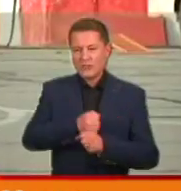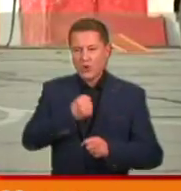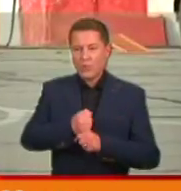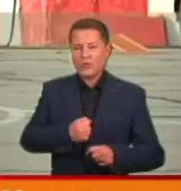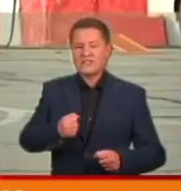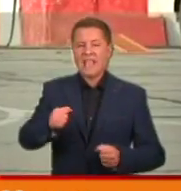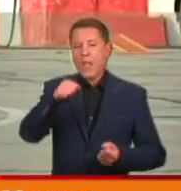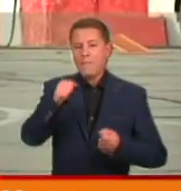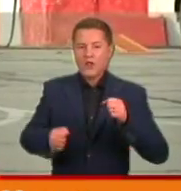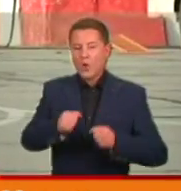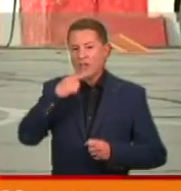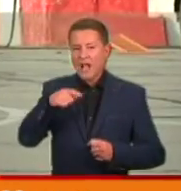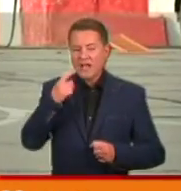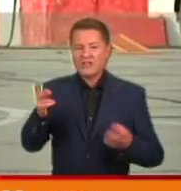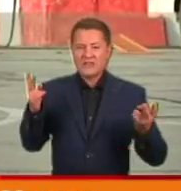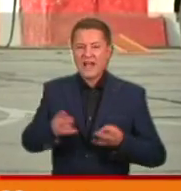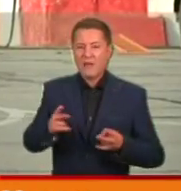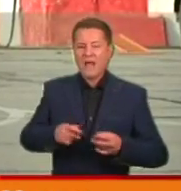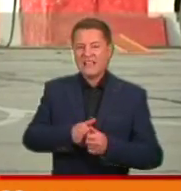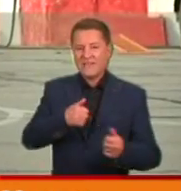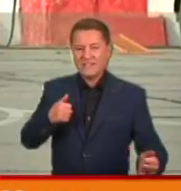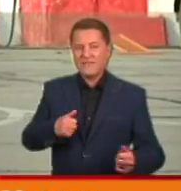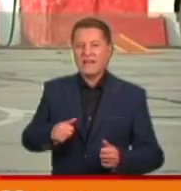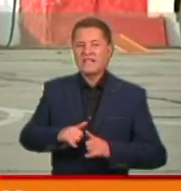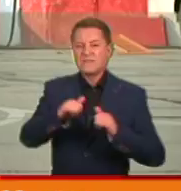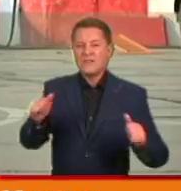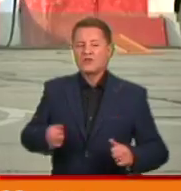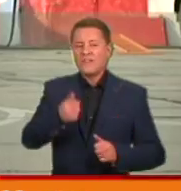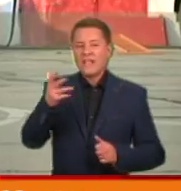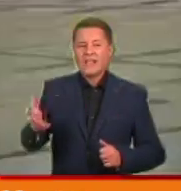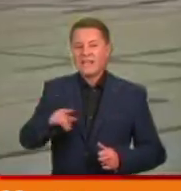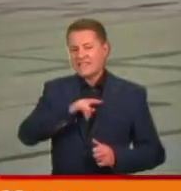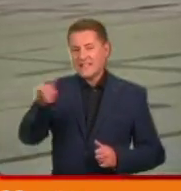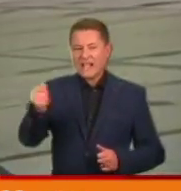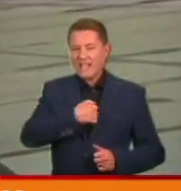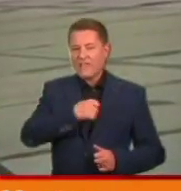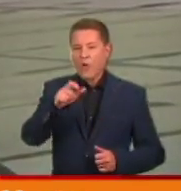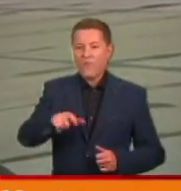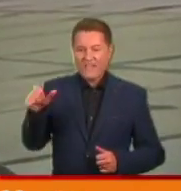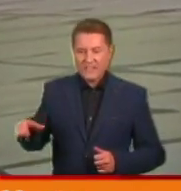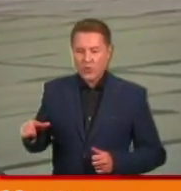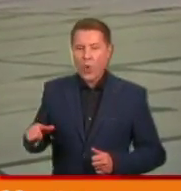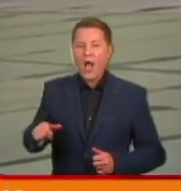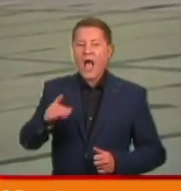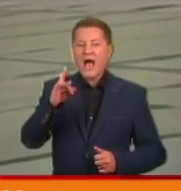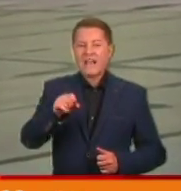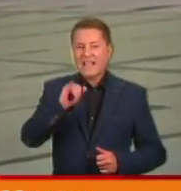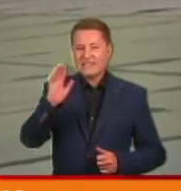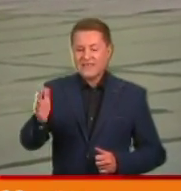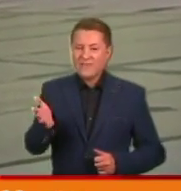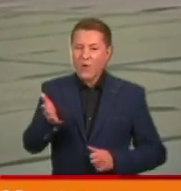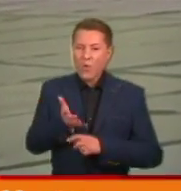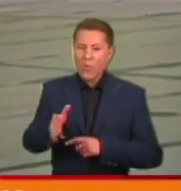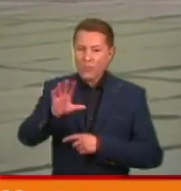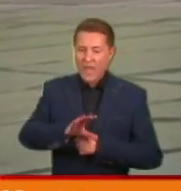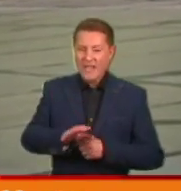кажуть, варто не відставати та збільшувати кількість літаків у війську. Разів у 5. Враховуючи кількість літаків